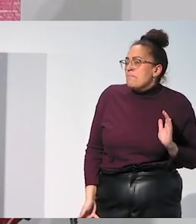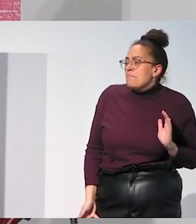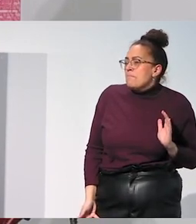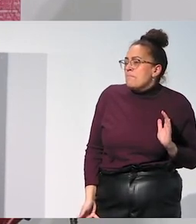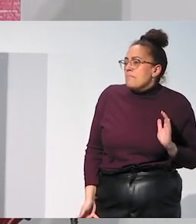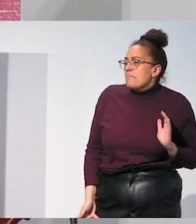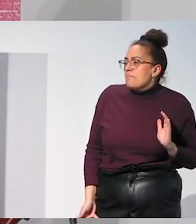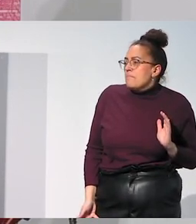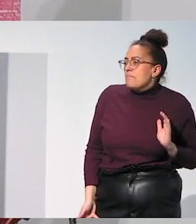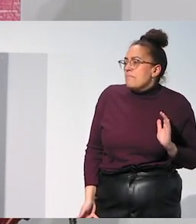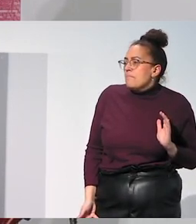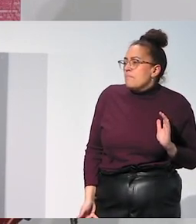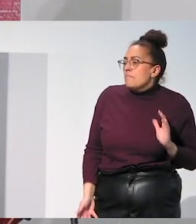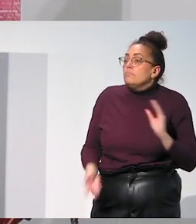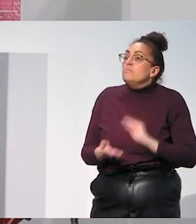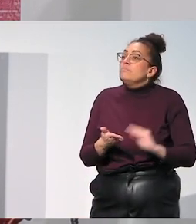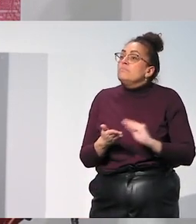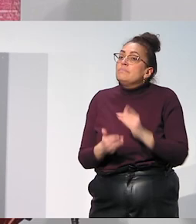Non, rien n'est facile à écrire.